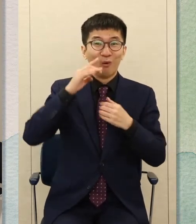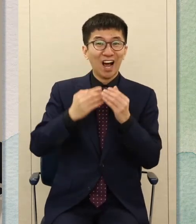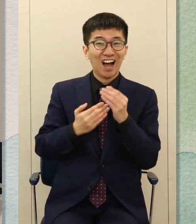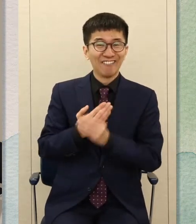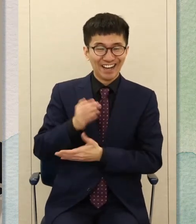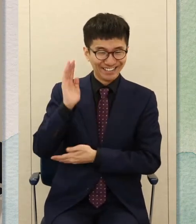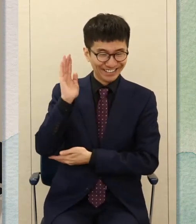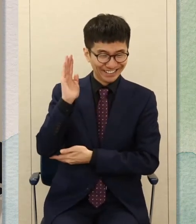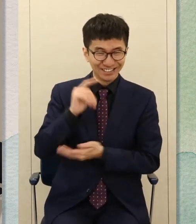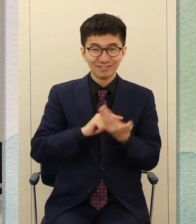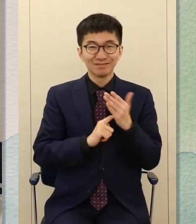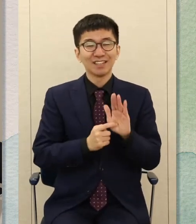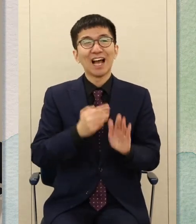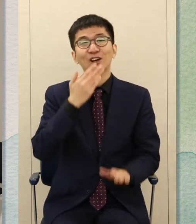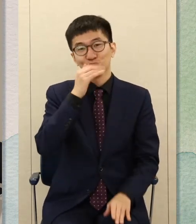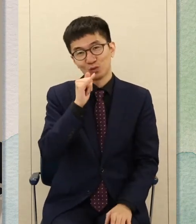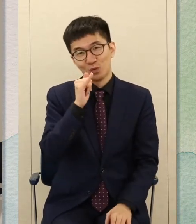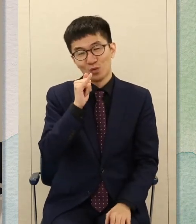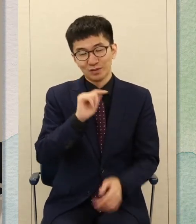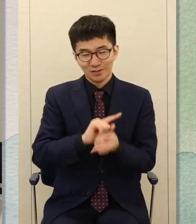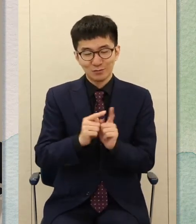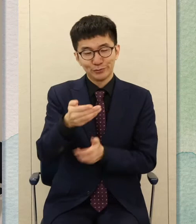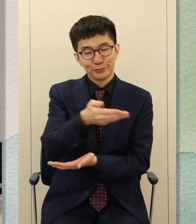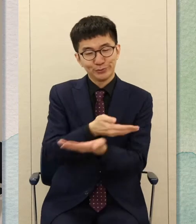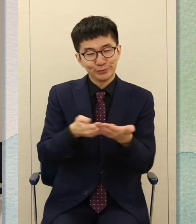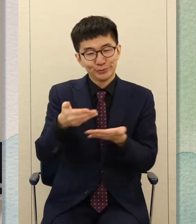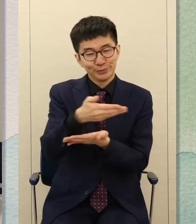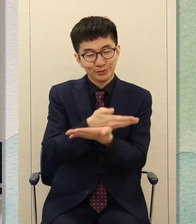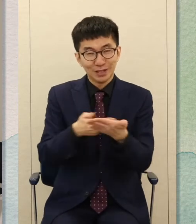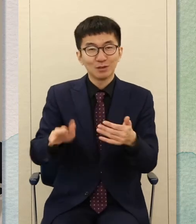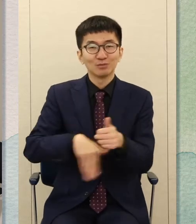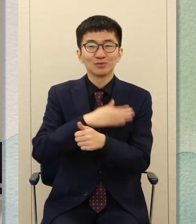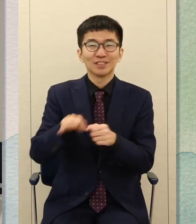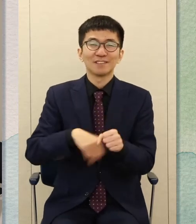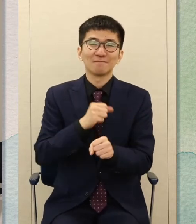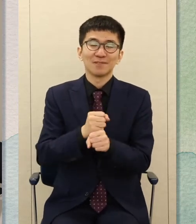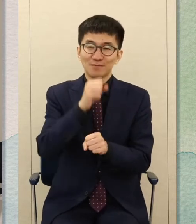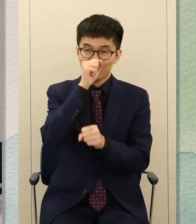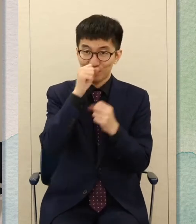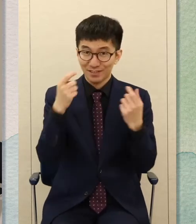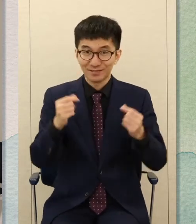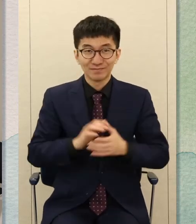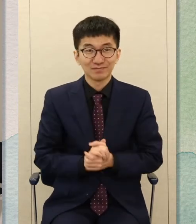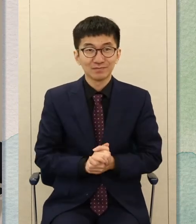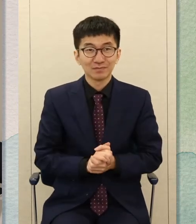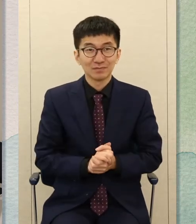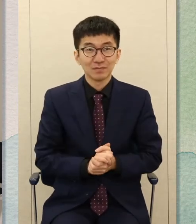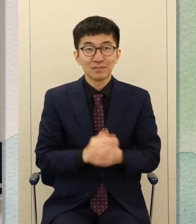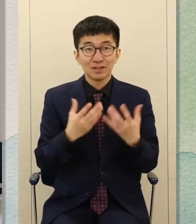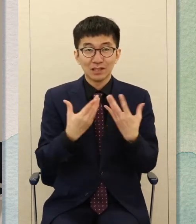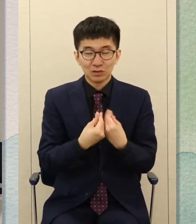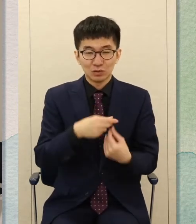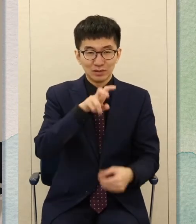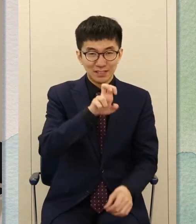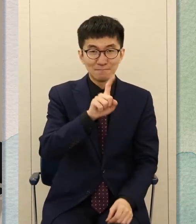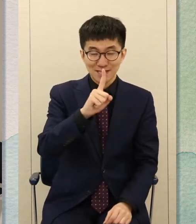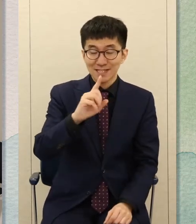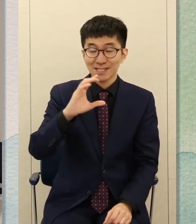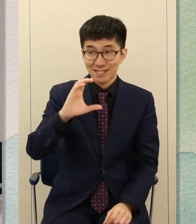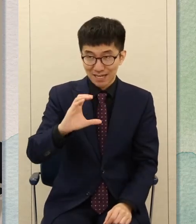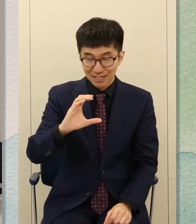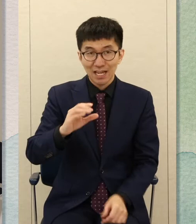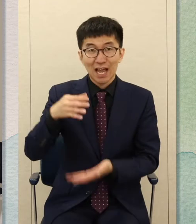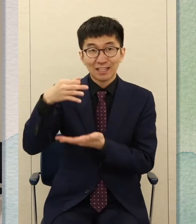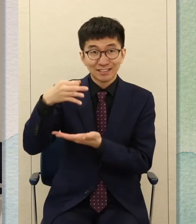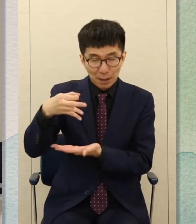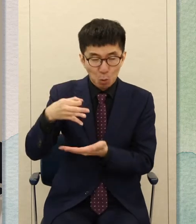것들을 의무적으로 같이 하고, 예, 이런 경우가 많이 있죠. 예, 가령 도마 피케티의 21세기 자본 같이 읽기 모임, 총균세